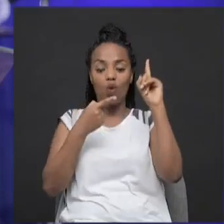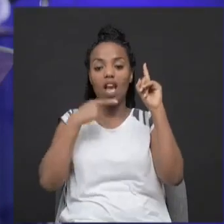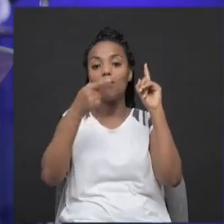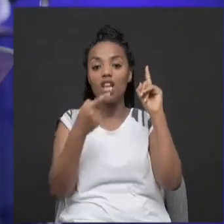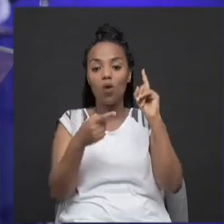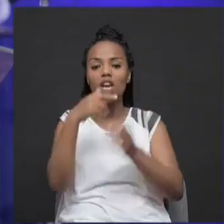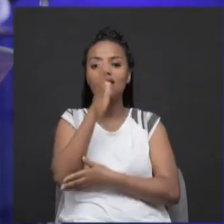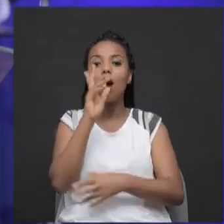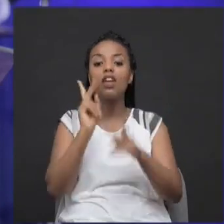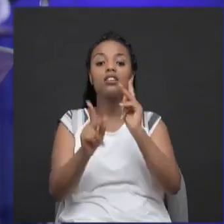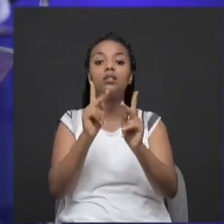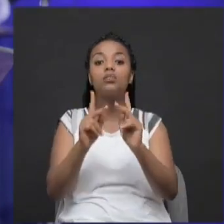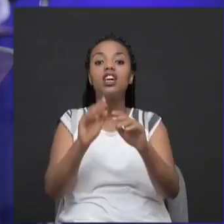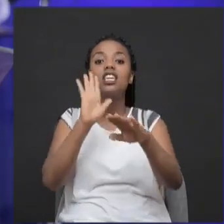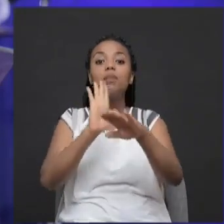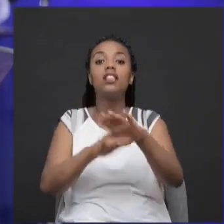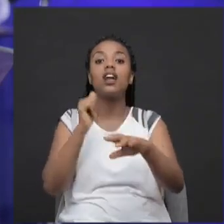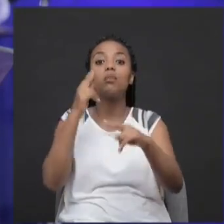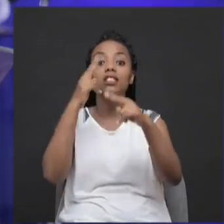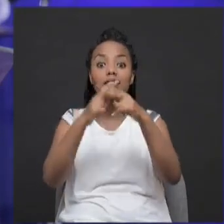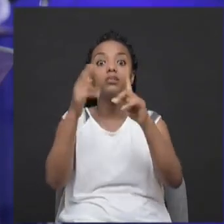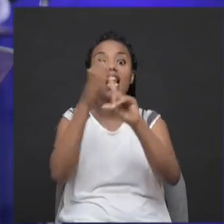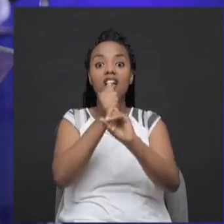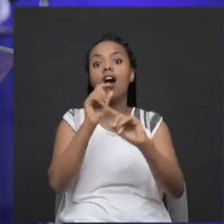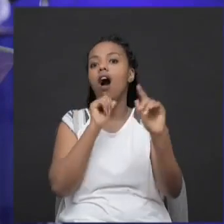የእግዚአብሔር ሕዝብ የሚጠራበትን ስም ስለያዘ አይደለም፣